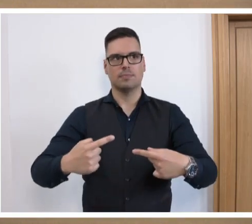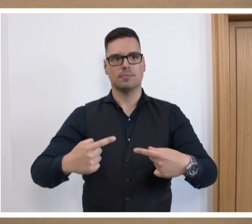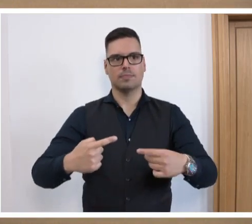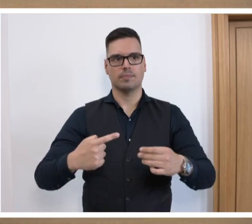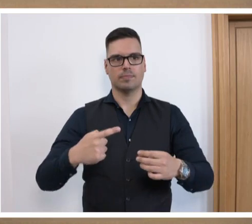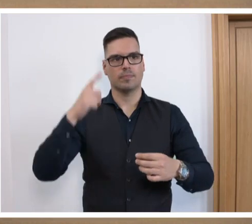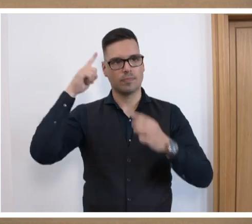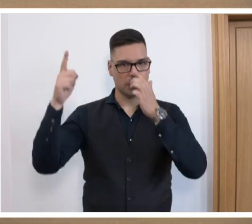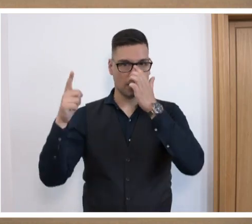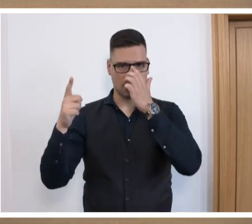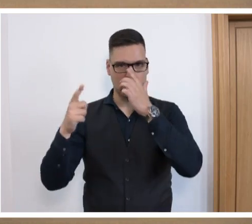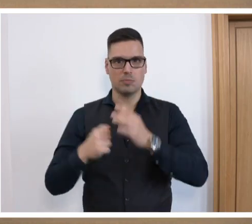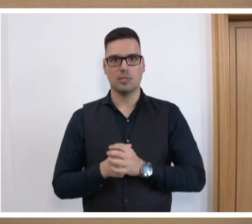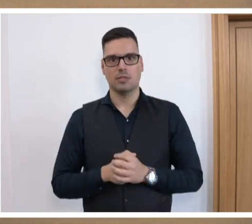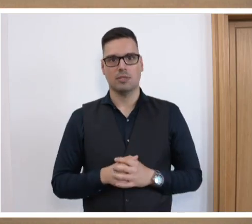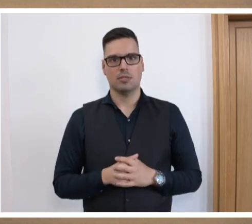die.